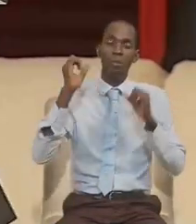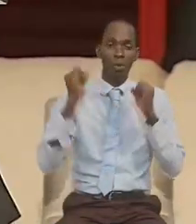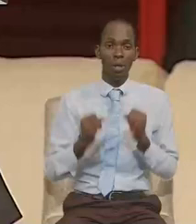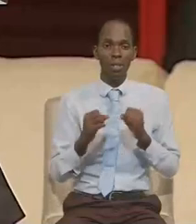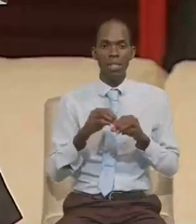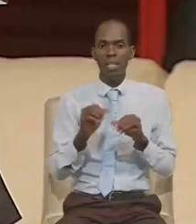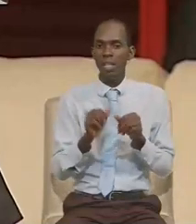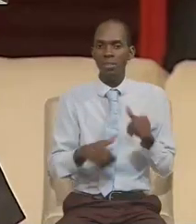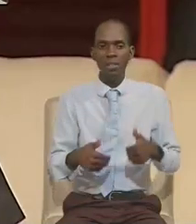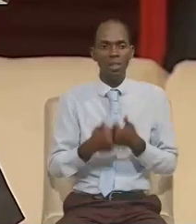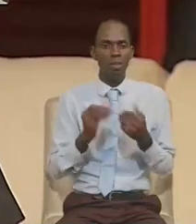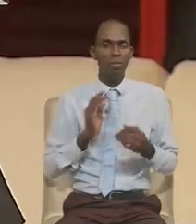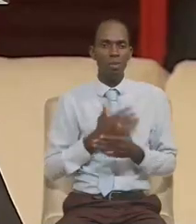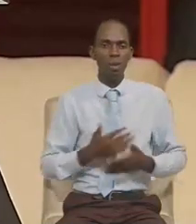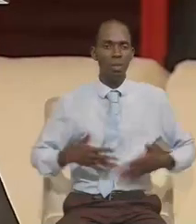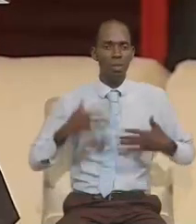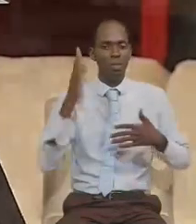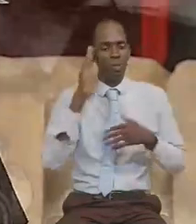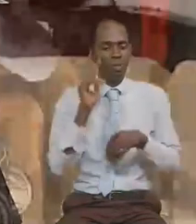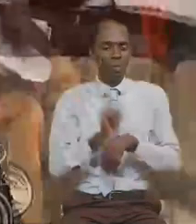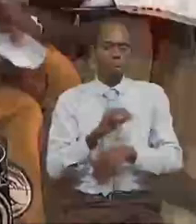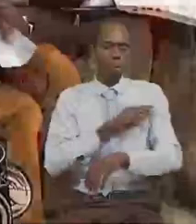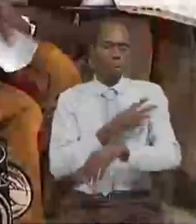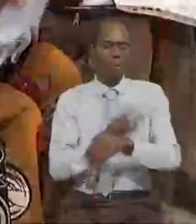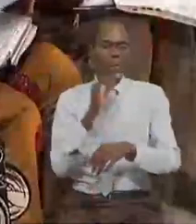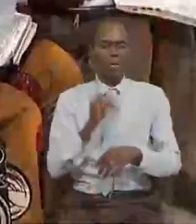vie, agisse puissamment dans ta vie.